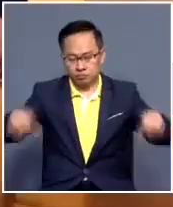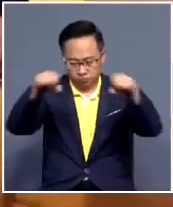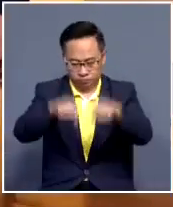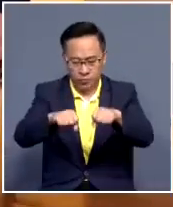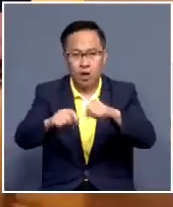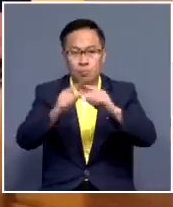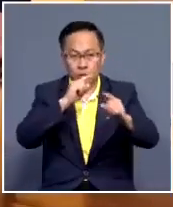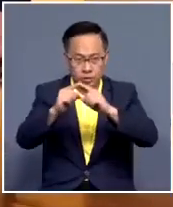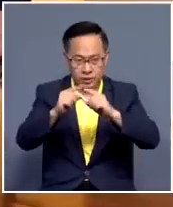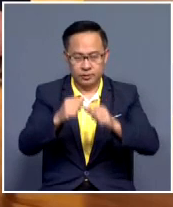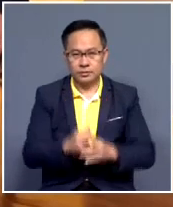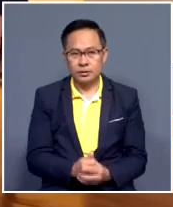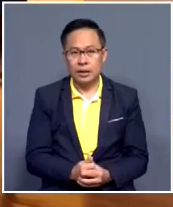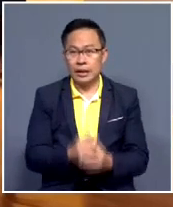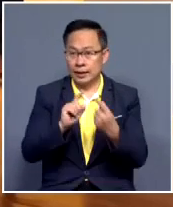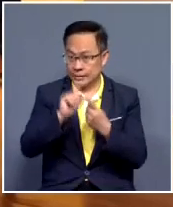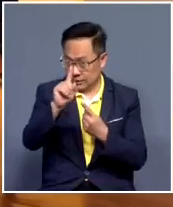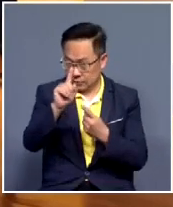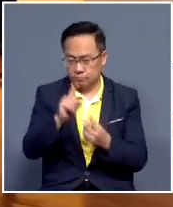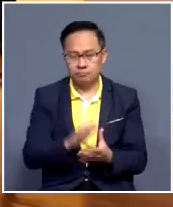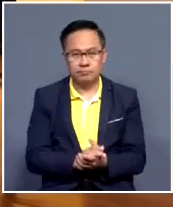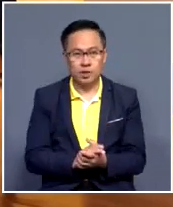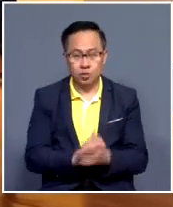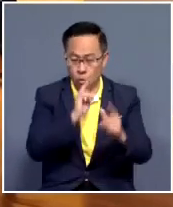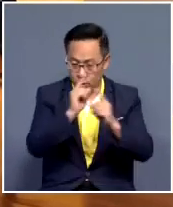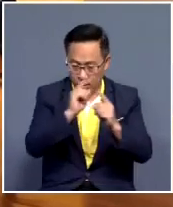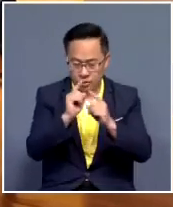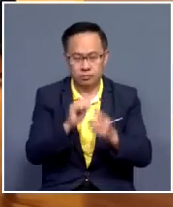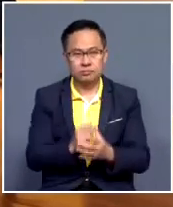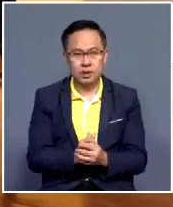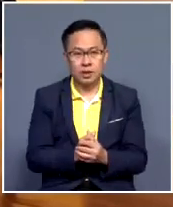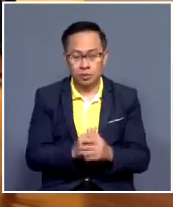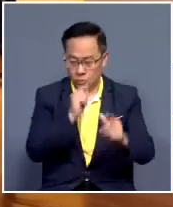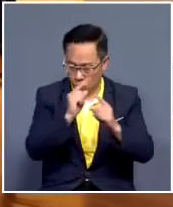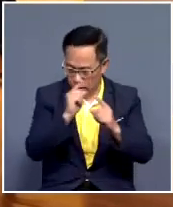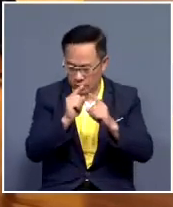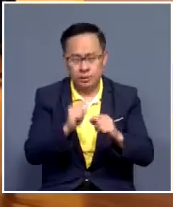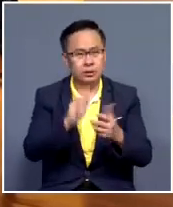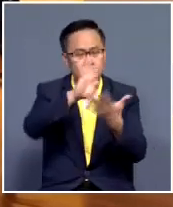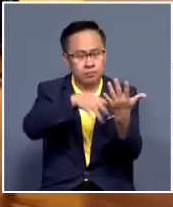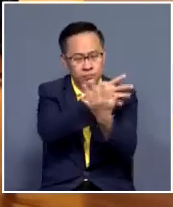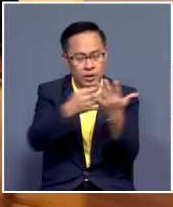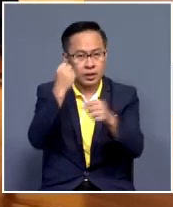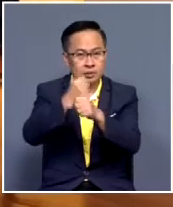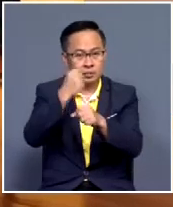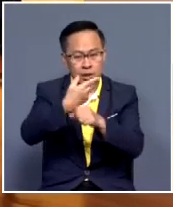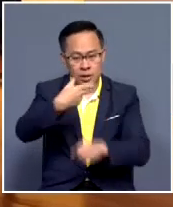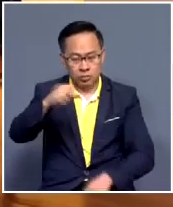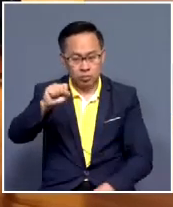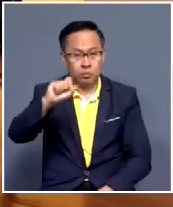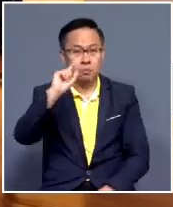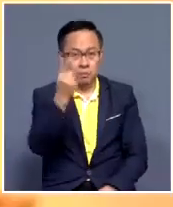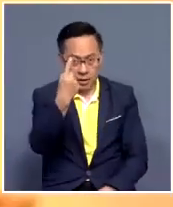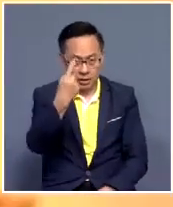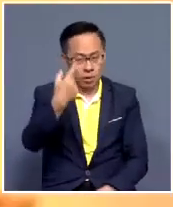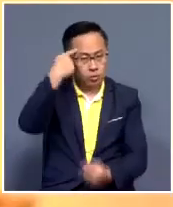กันหนึ่งเราบังคับว่าจะต้องมีการพูดคุยกันในการกำหนดหลักสูตรใหม่กำหนดเป้า